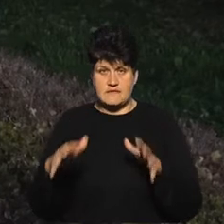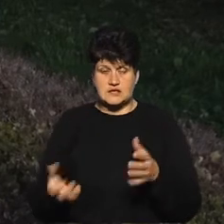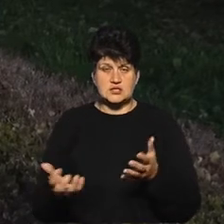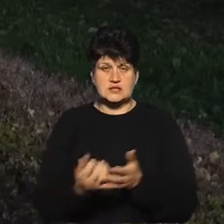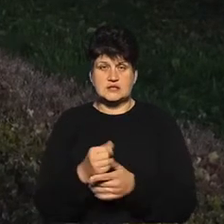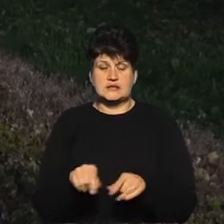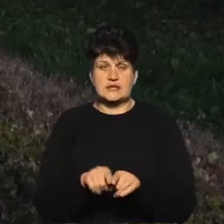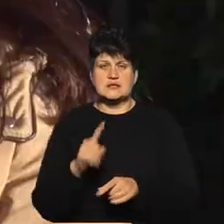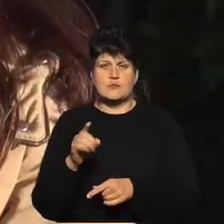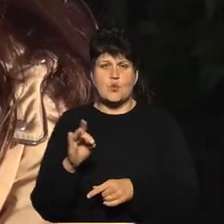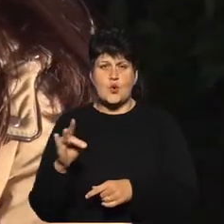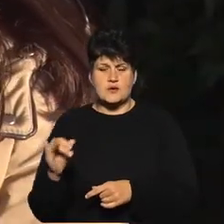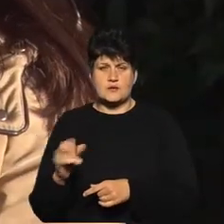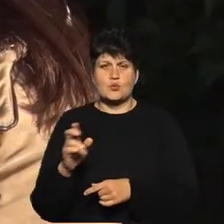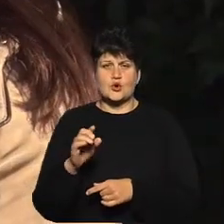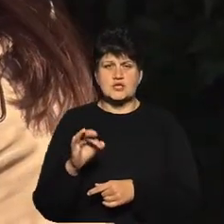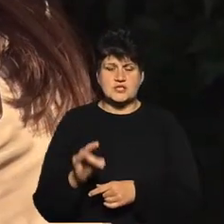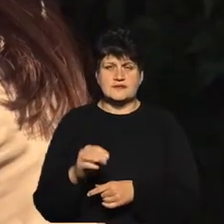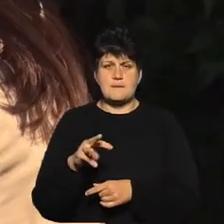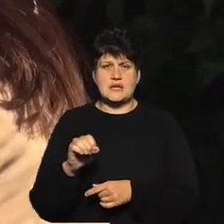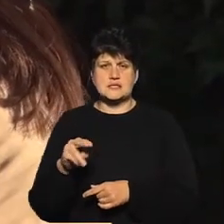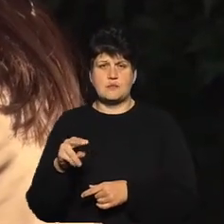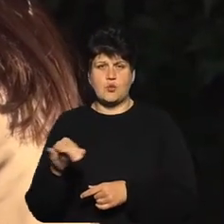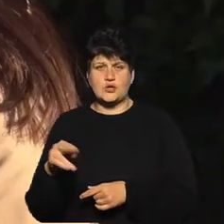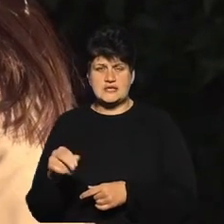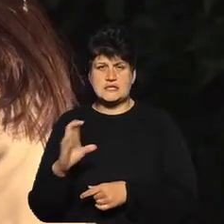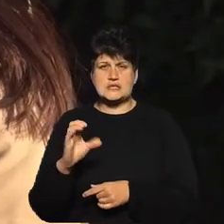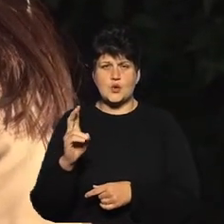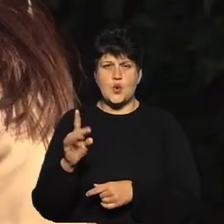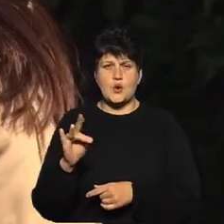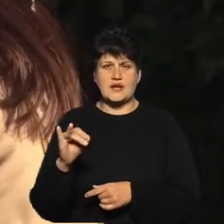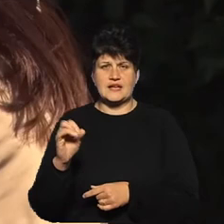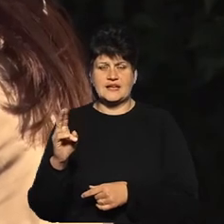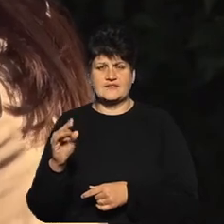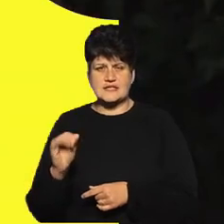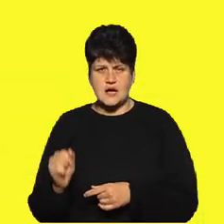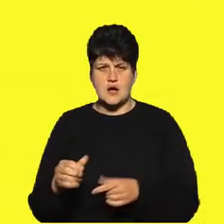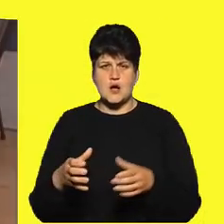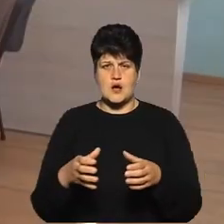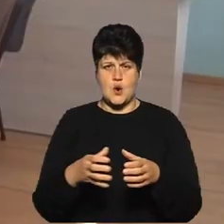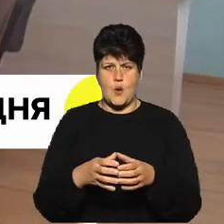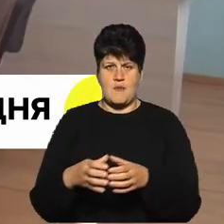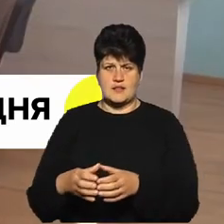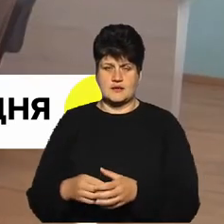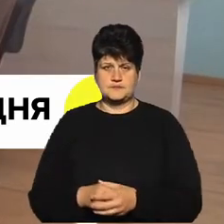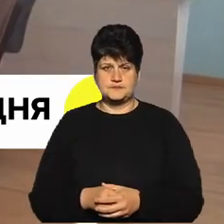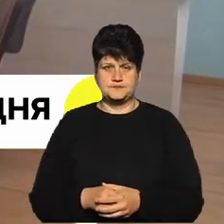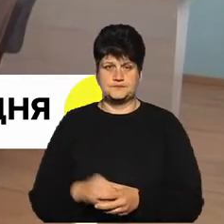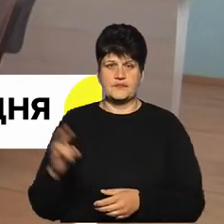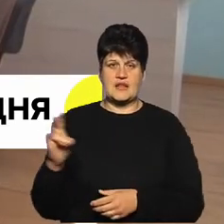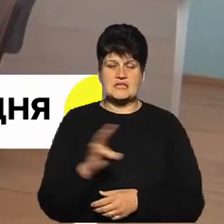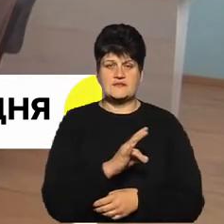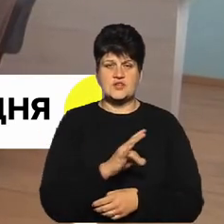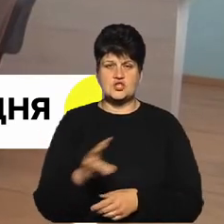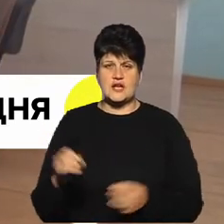також у Зборівській, Борщівській, Мельнице-Подільській та Скоріківській громадах, розповіла Тетяна Вовчук. Священий синод